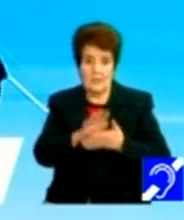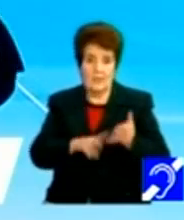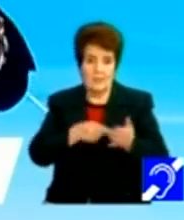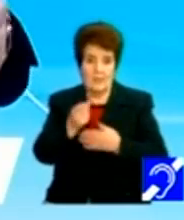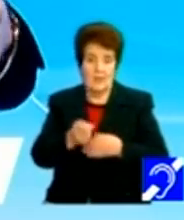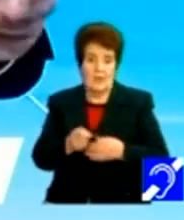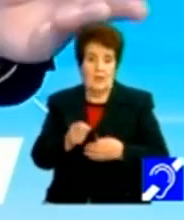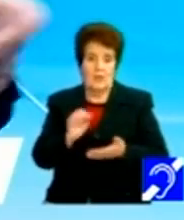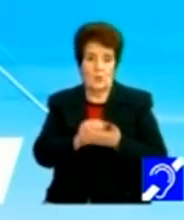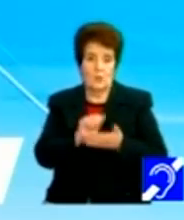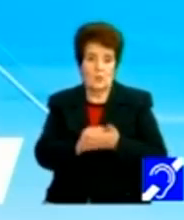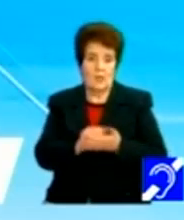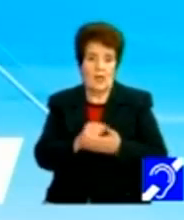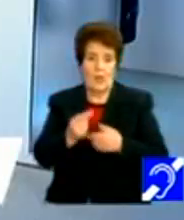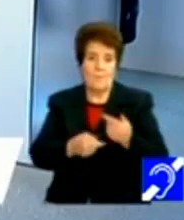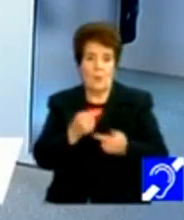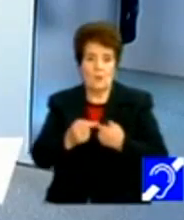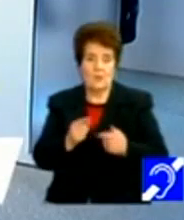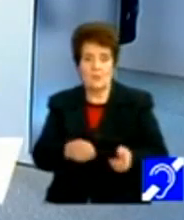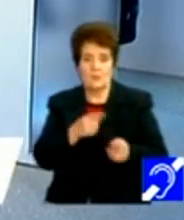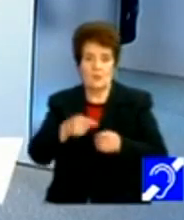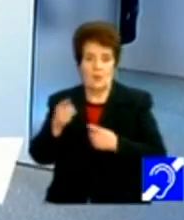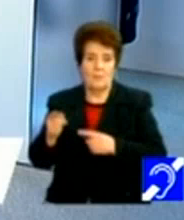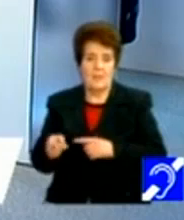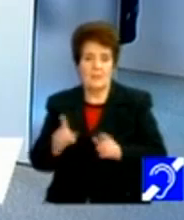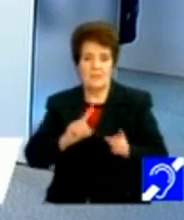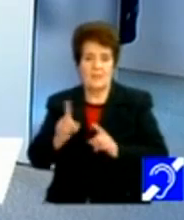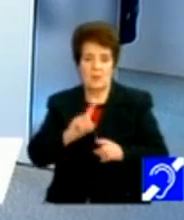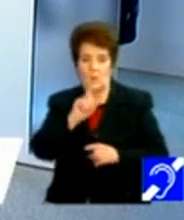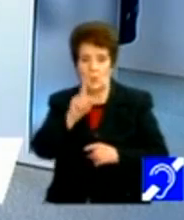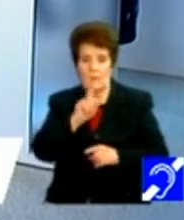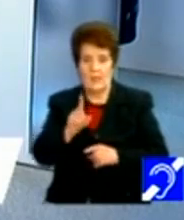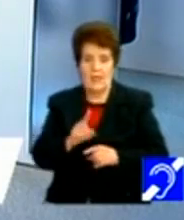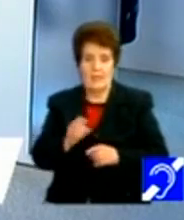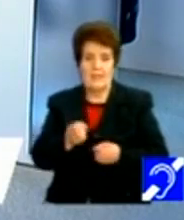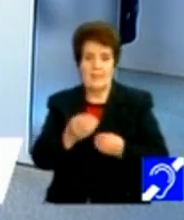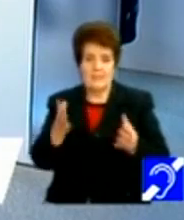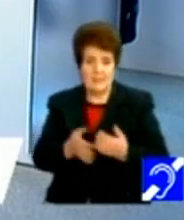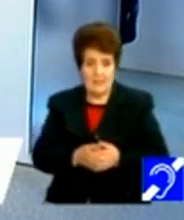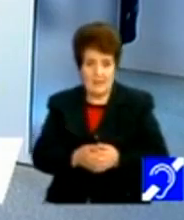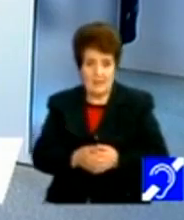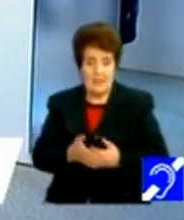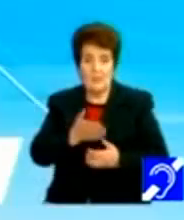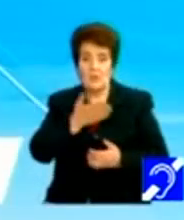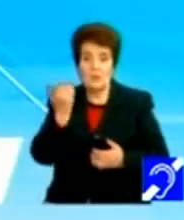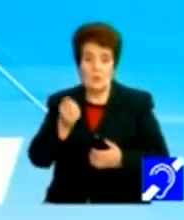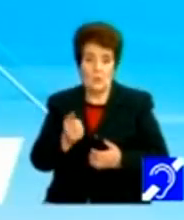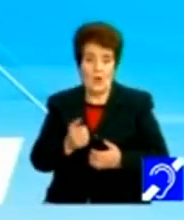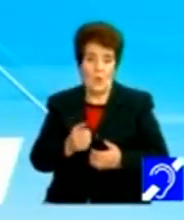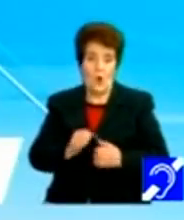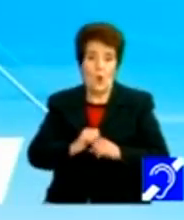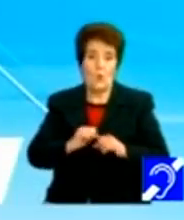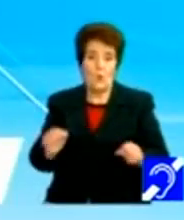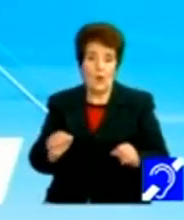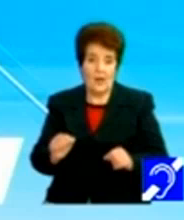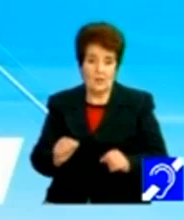dosarele procesul se amână de pe o ședință pe alta luni de zile. În celelalte nici nu au curajul să mă învinuiască. Sunt la